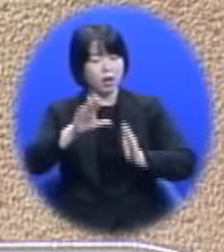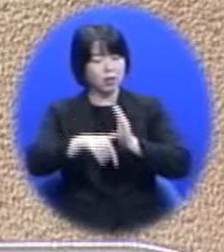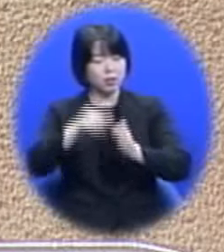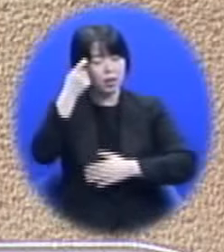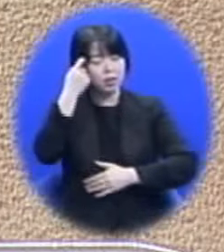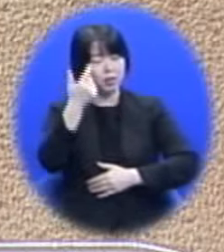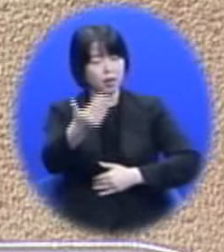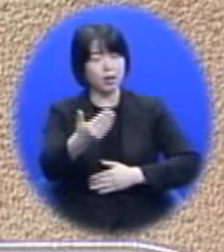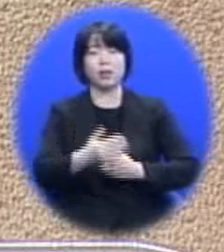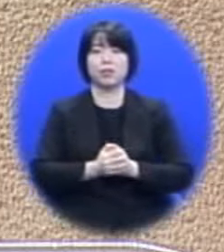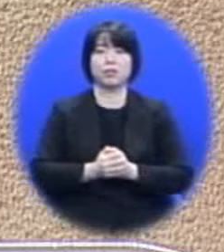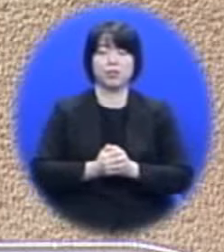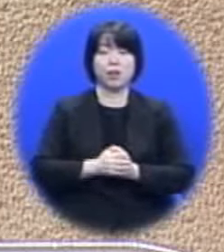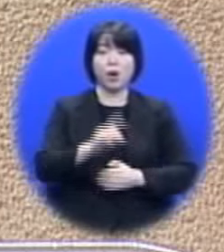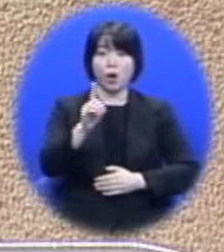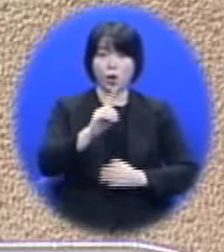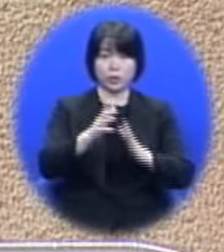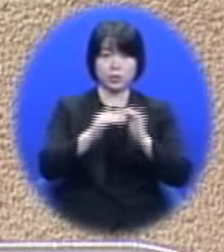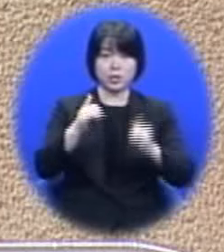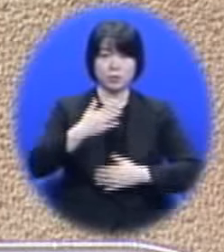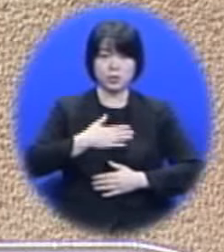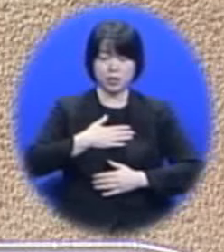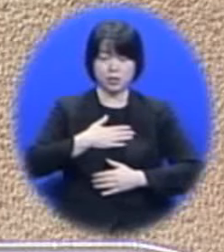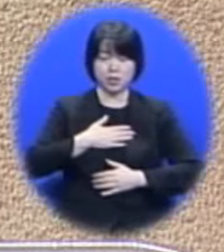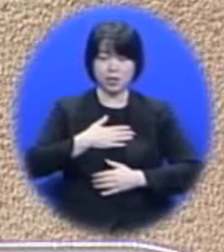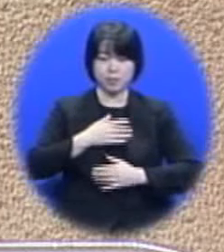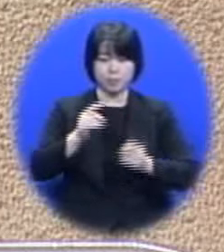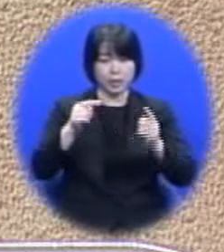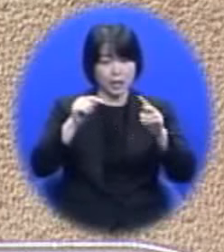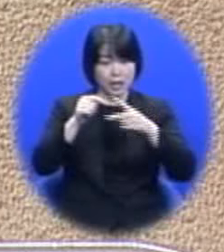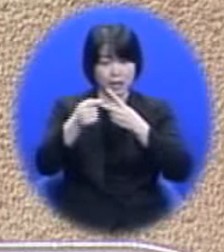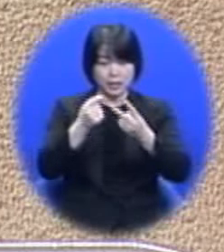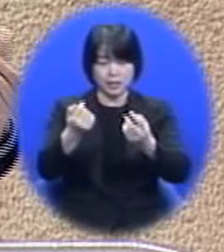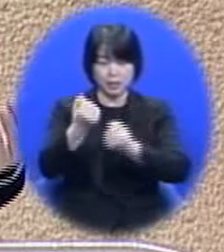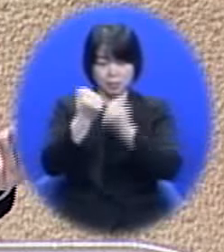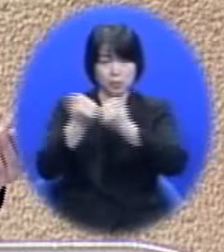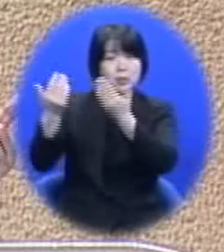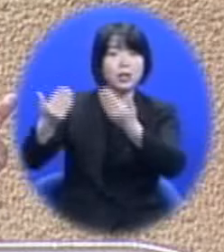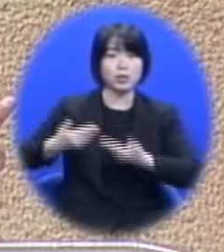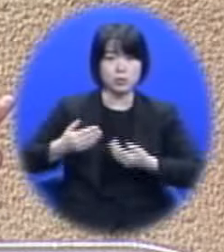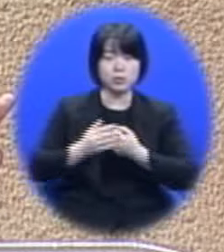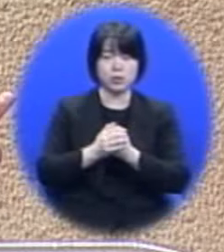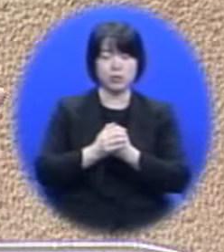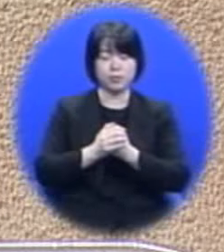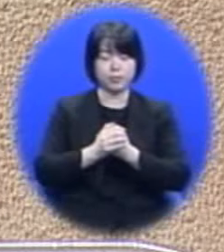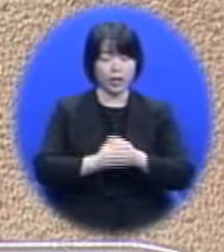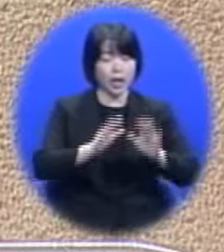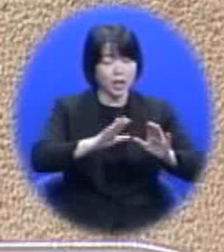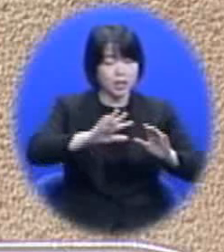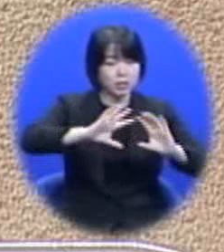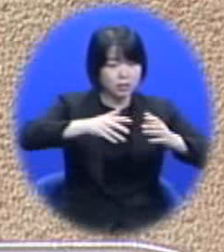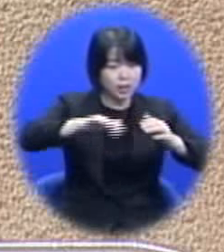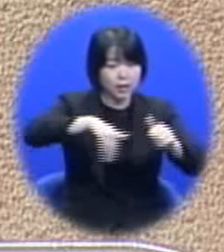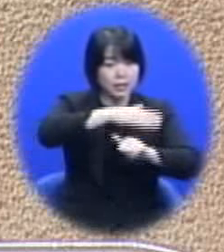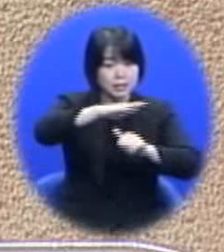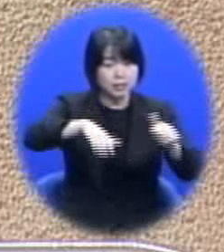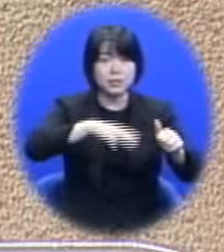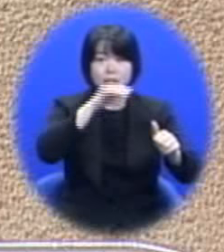저에게 해석을 해 주었어요. 목사님이 지금 이와 같은 시국인데,